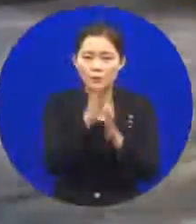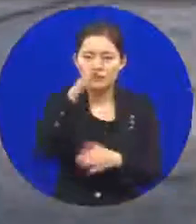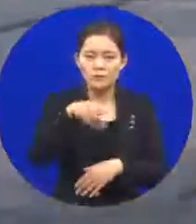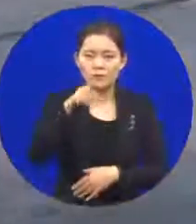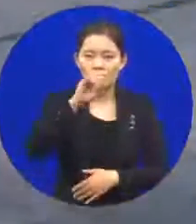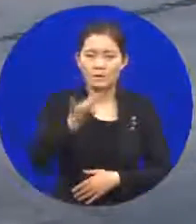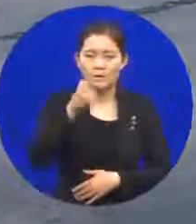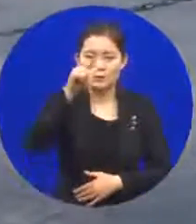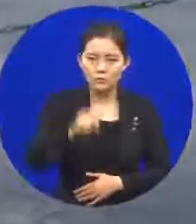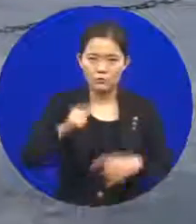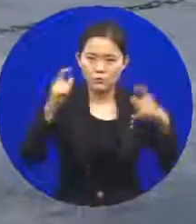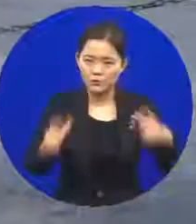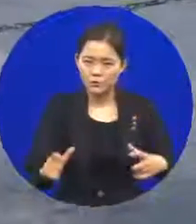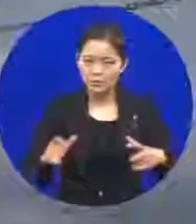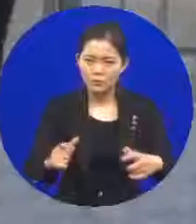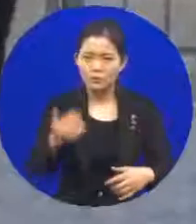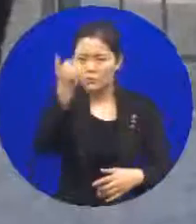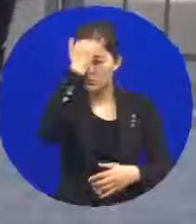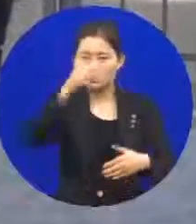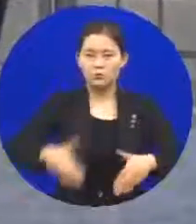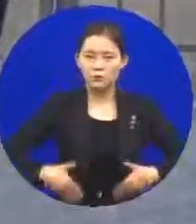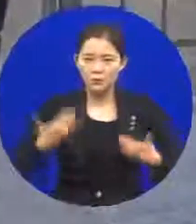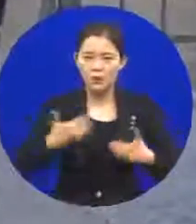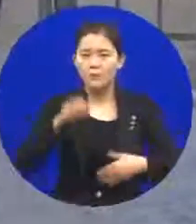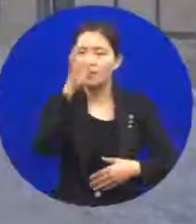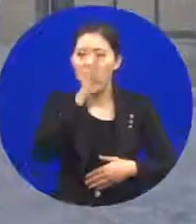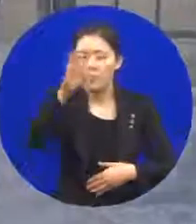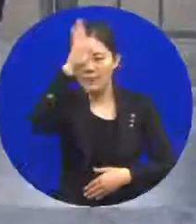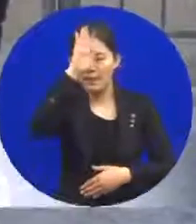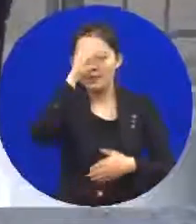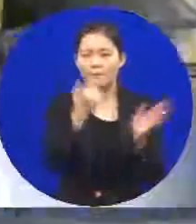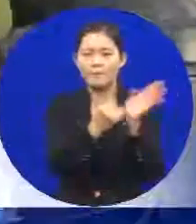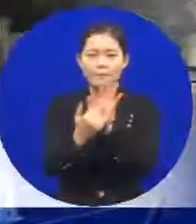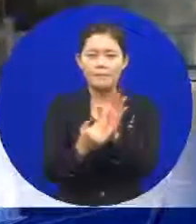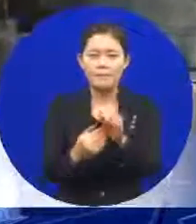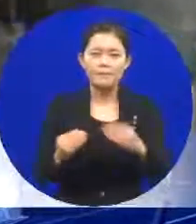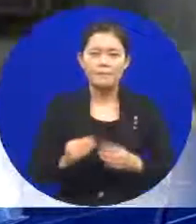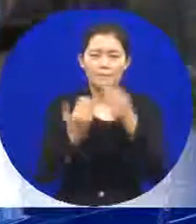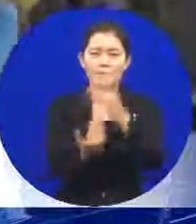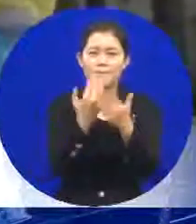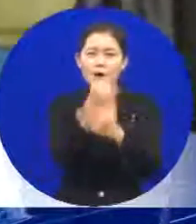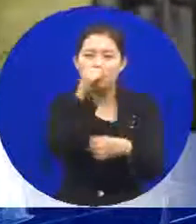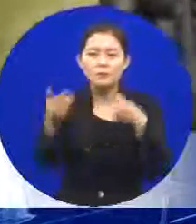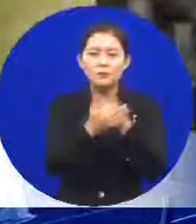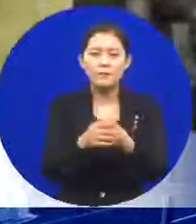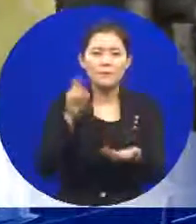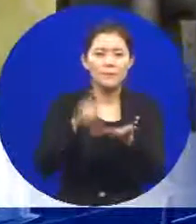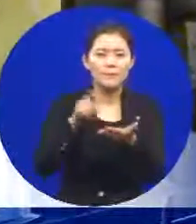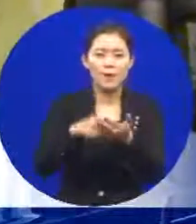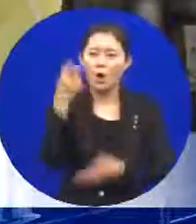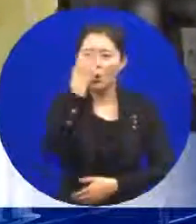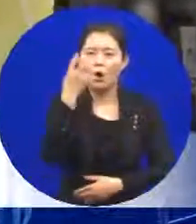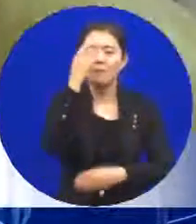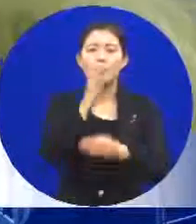용인시 처인구는 전북 지역에 이어 충남 지역에서도 구제역이 발생함에 따라 관내 방역 취약 축산농가를 대상으로 긴급